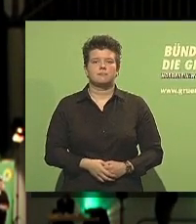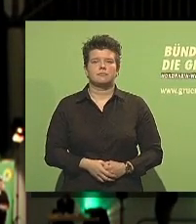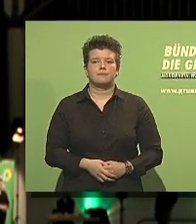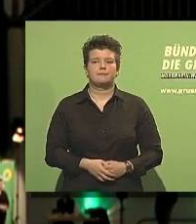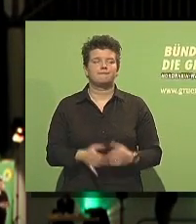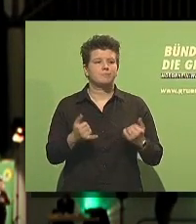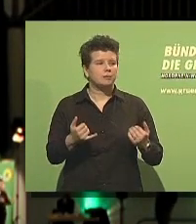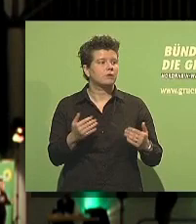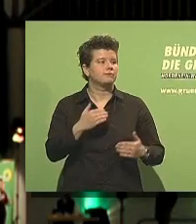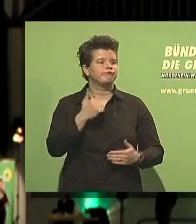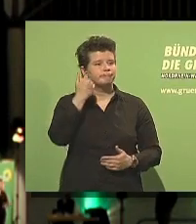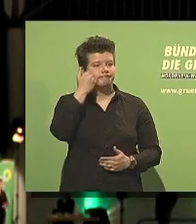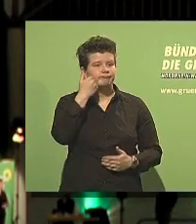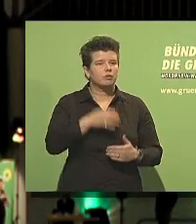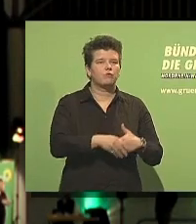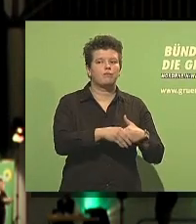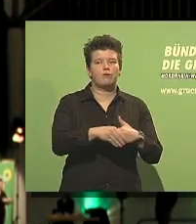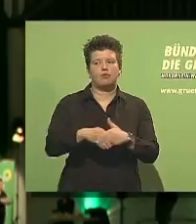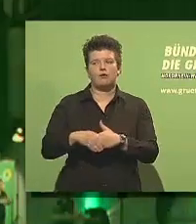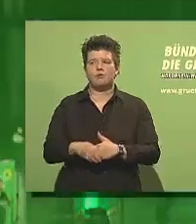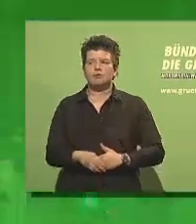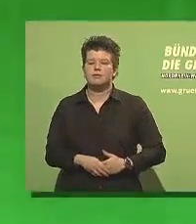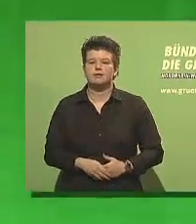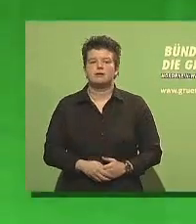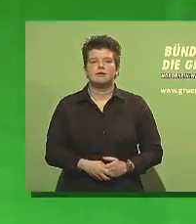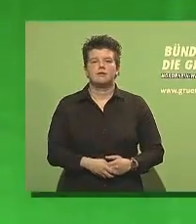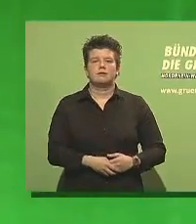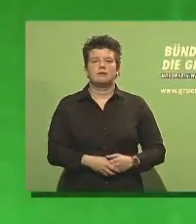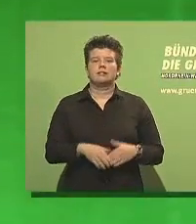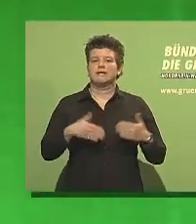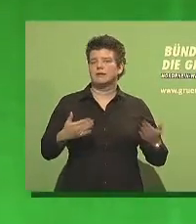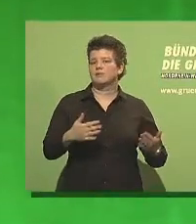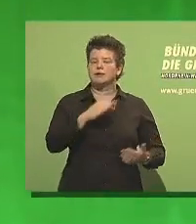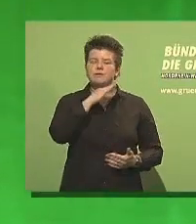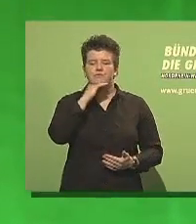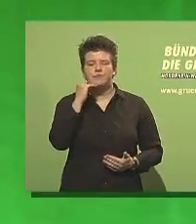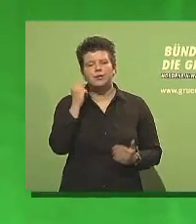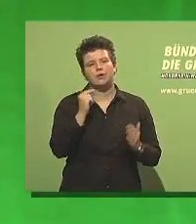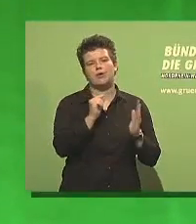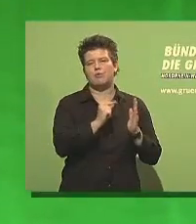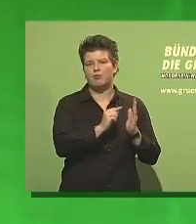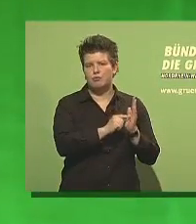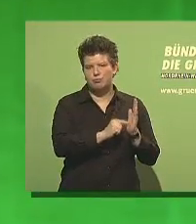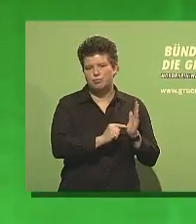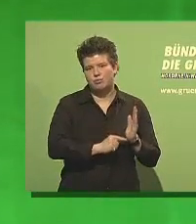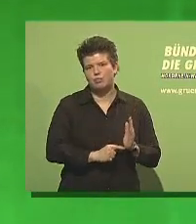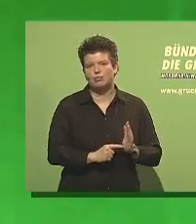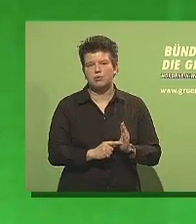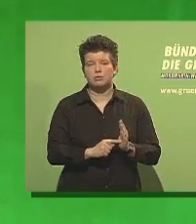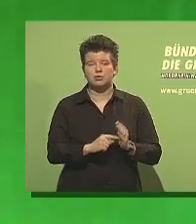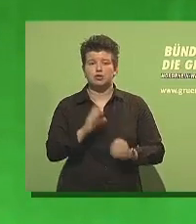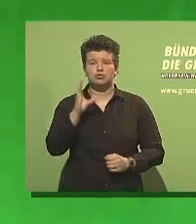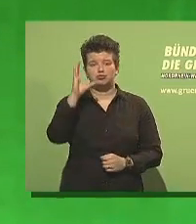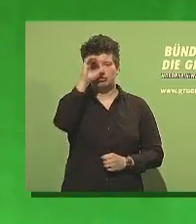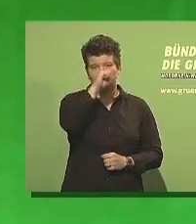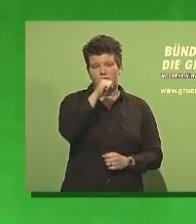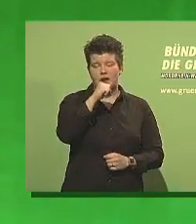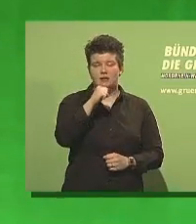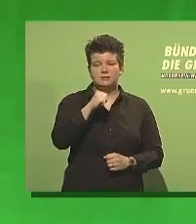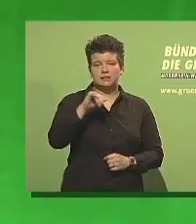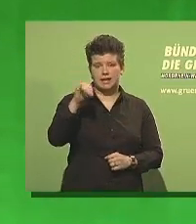Ja, liebe Freundinnen und Freunde, es gibt natürlich viele Gründe, Schwarz-Gelb im nächsten Jahr